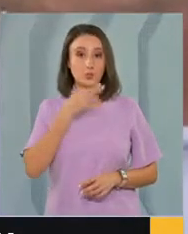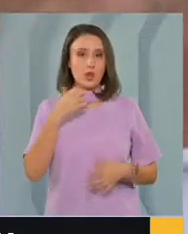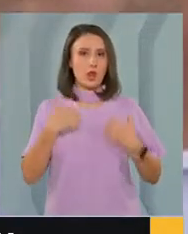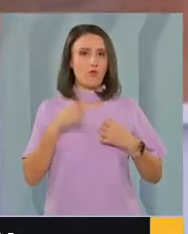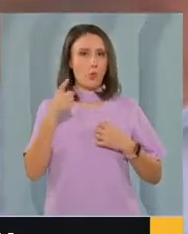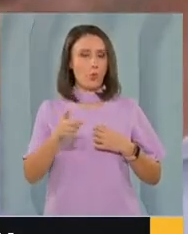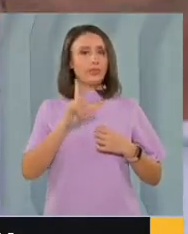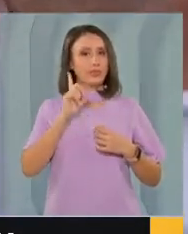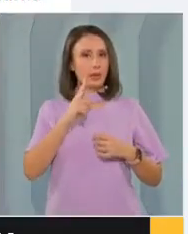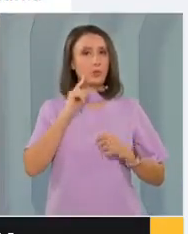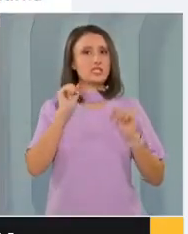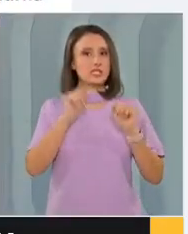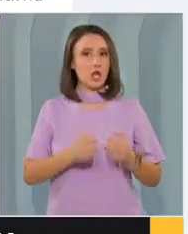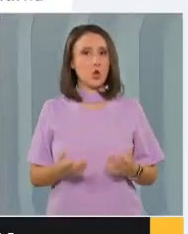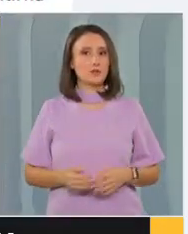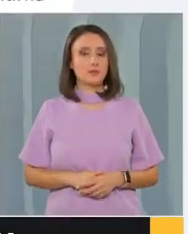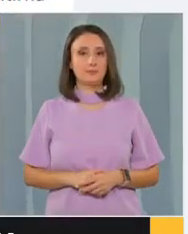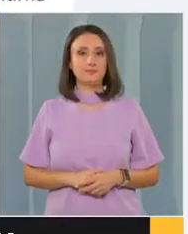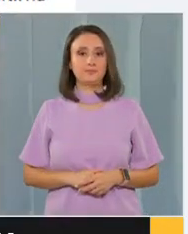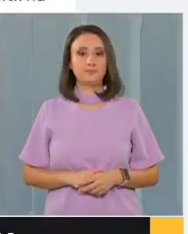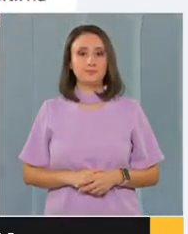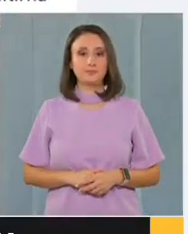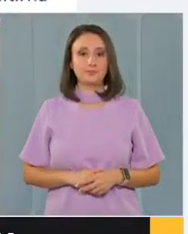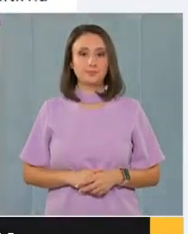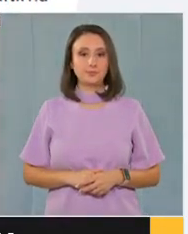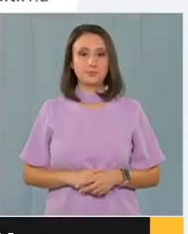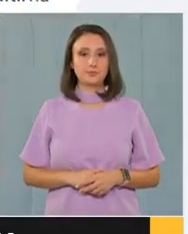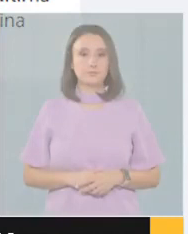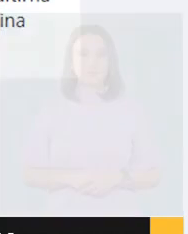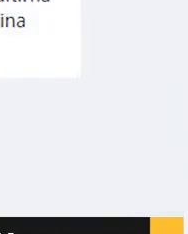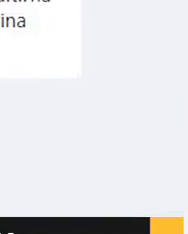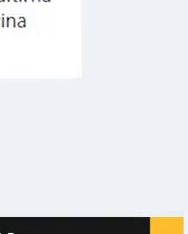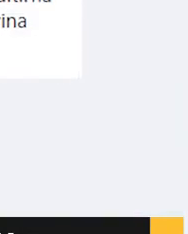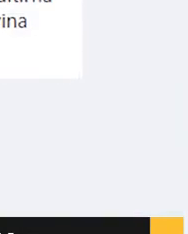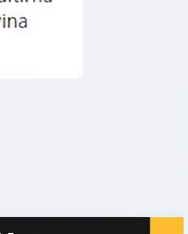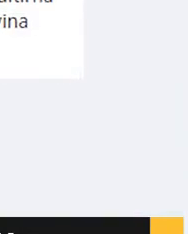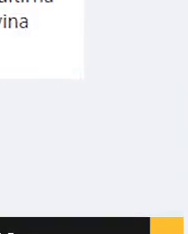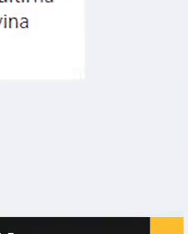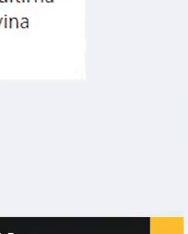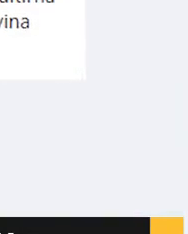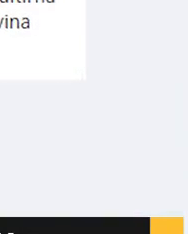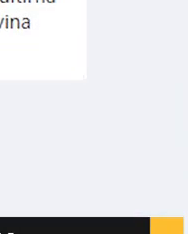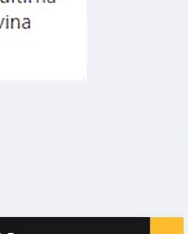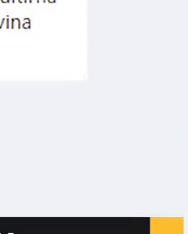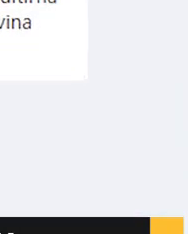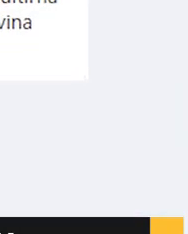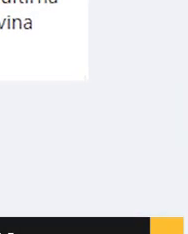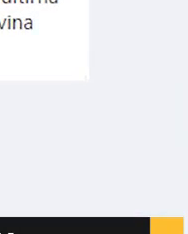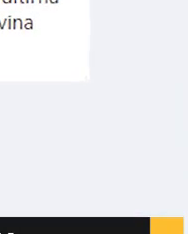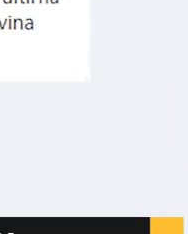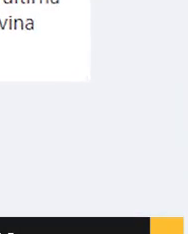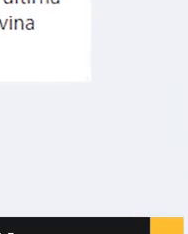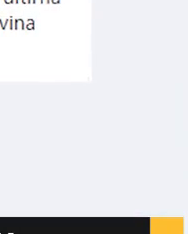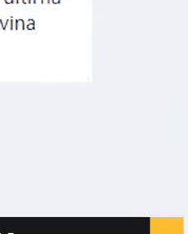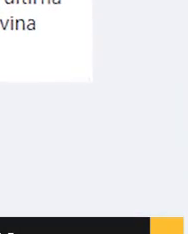ar trebui luată în serios. Poate este timpul să avem o dezbatere serioasă la nivel de societate despre limite, comportament agresiv, hărțuire și